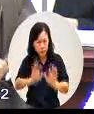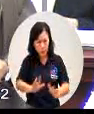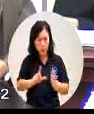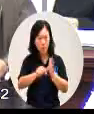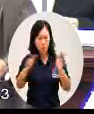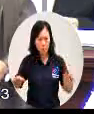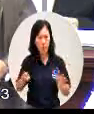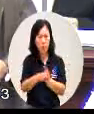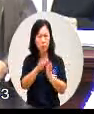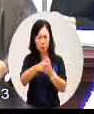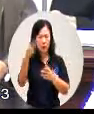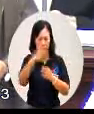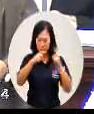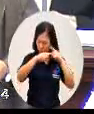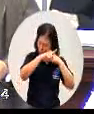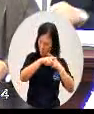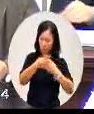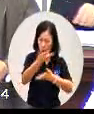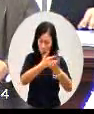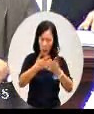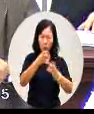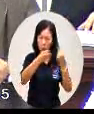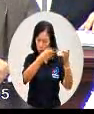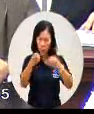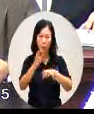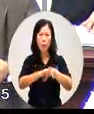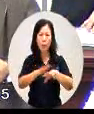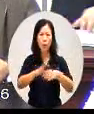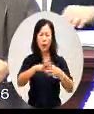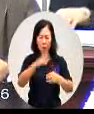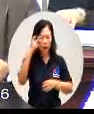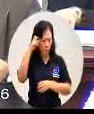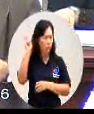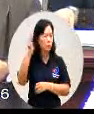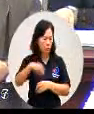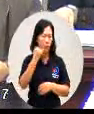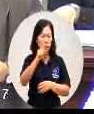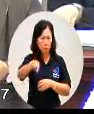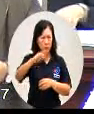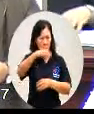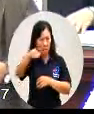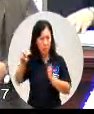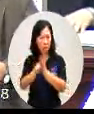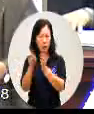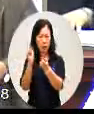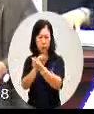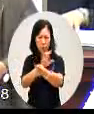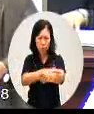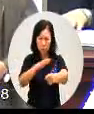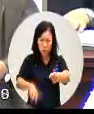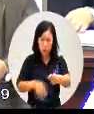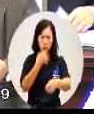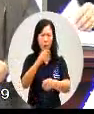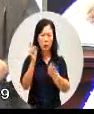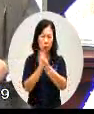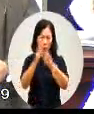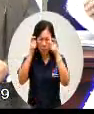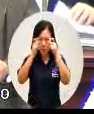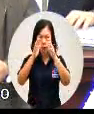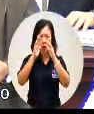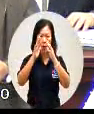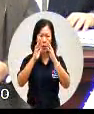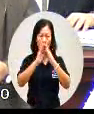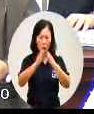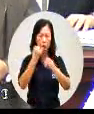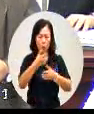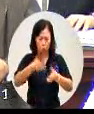我们来跟他研议，那我们同意半屏山对整个左营地区对高雄也是非常